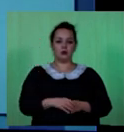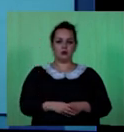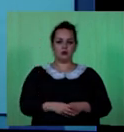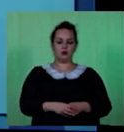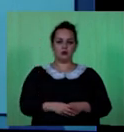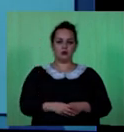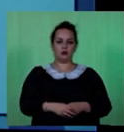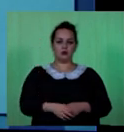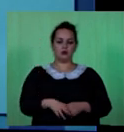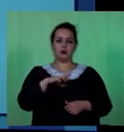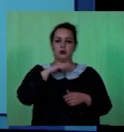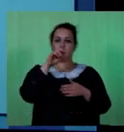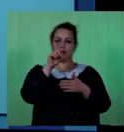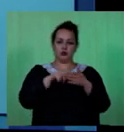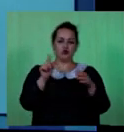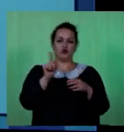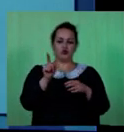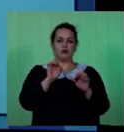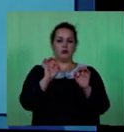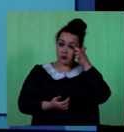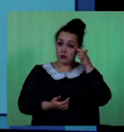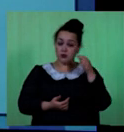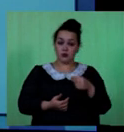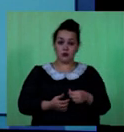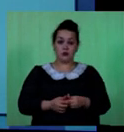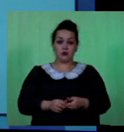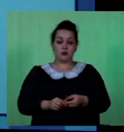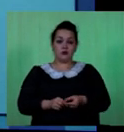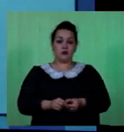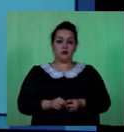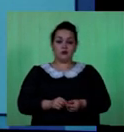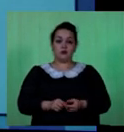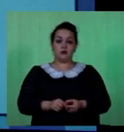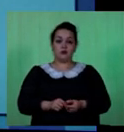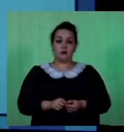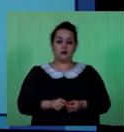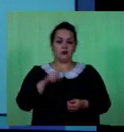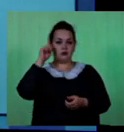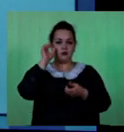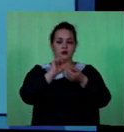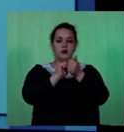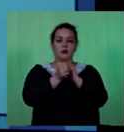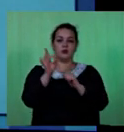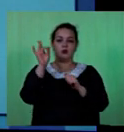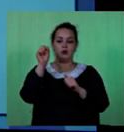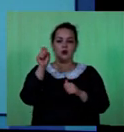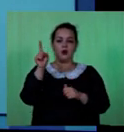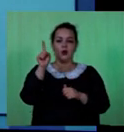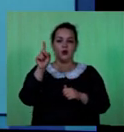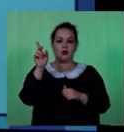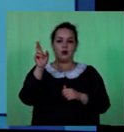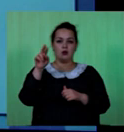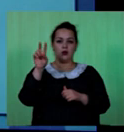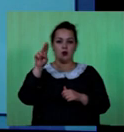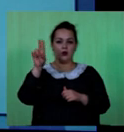Я надеюсь, что вы правильно справились с данным заданием. Запомните разряды местоимений.